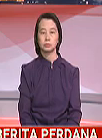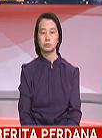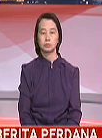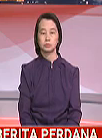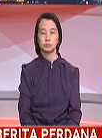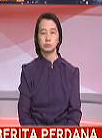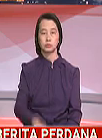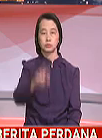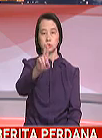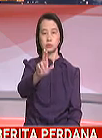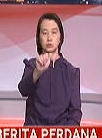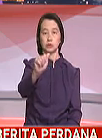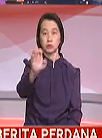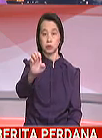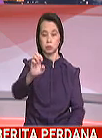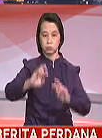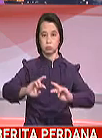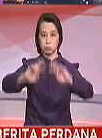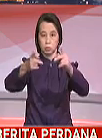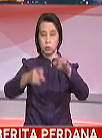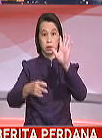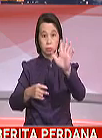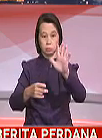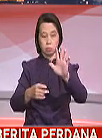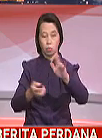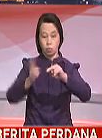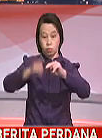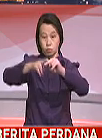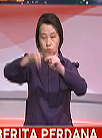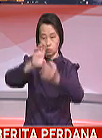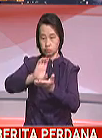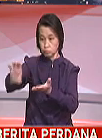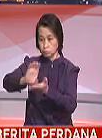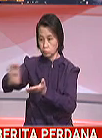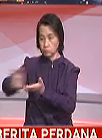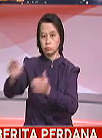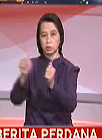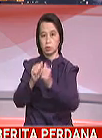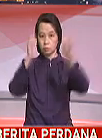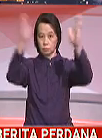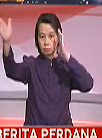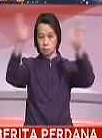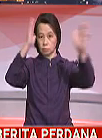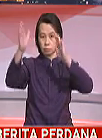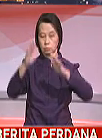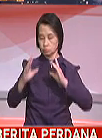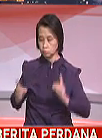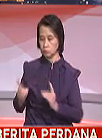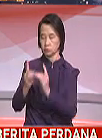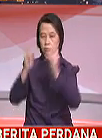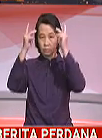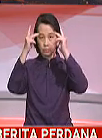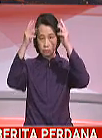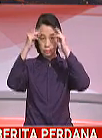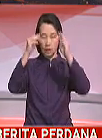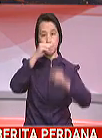Emirat Arab Bersatu UAE meningkatkan 5 kali ganda nilai pelaburan dan perdagangan dengan Malaysia susulan perjumpaan Perdana Menteri